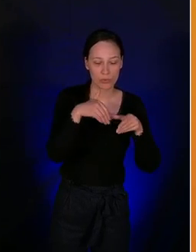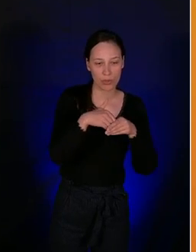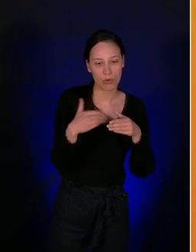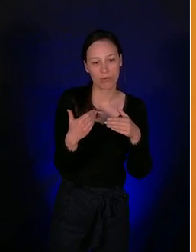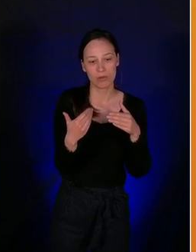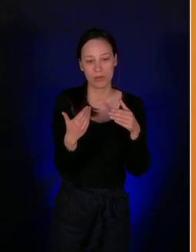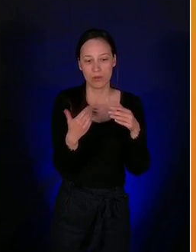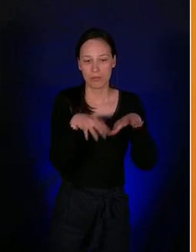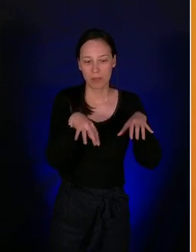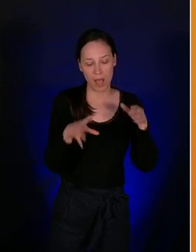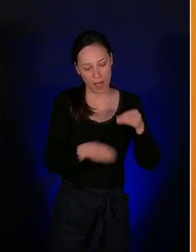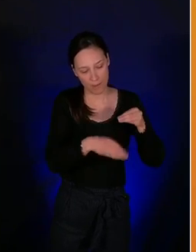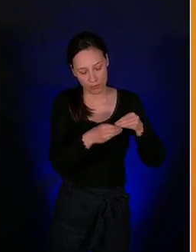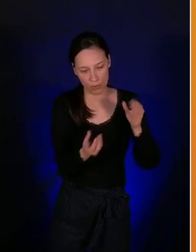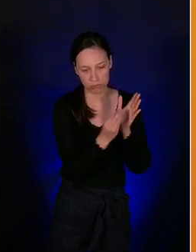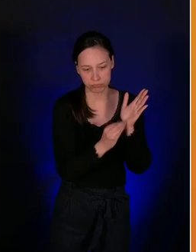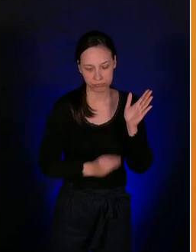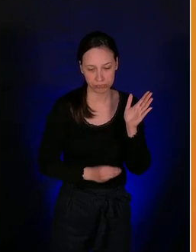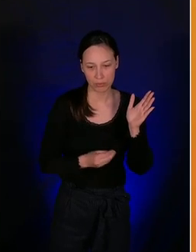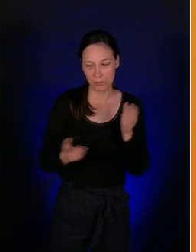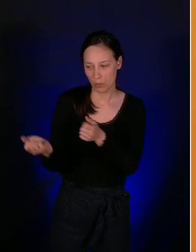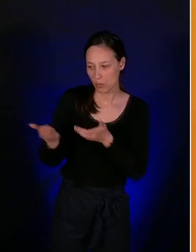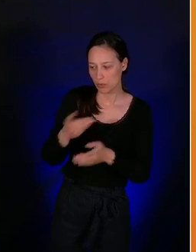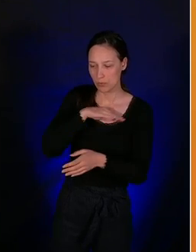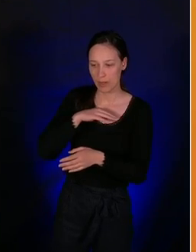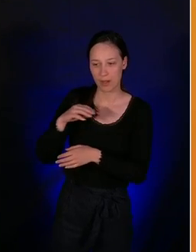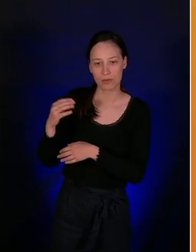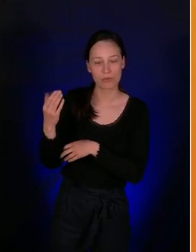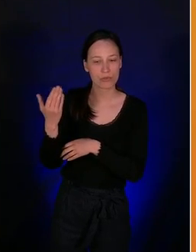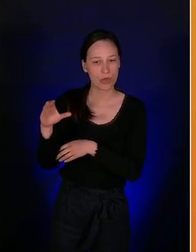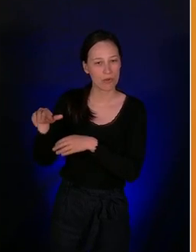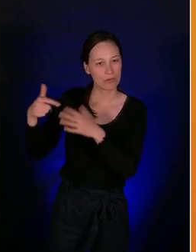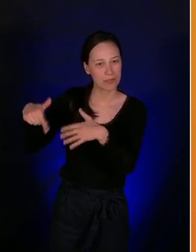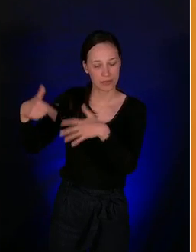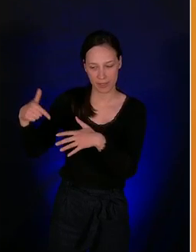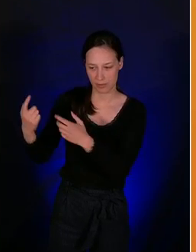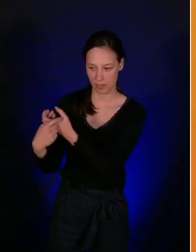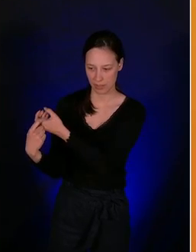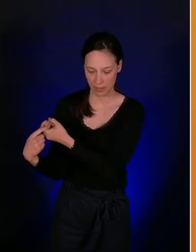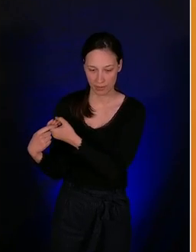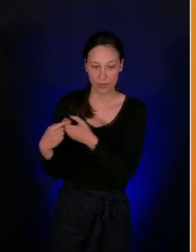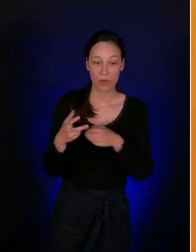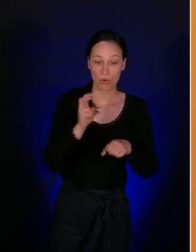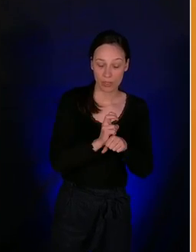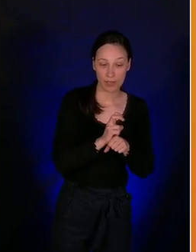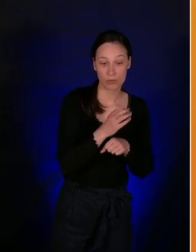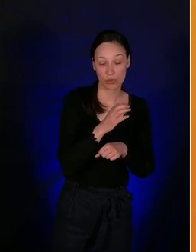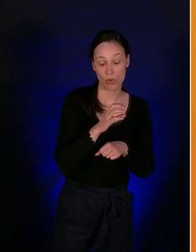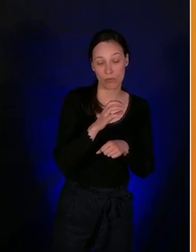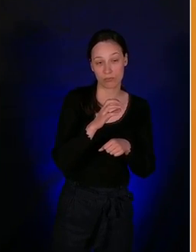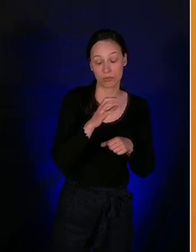syndicats. 114 ont été modifiés et 55 acceptés en l'état, 138 non